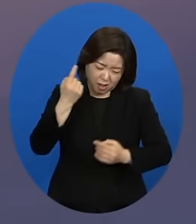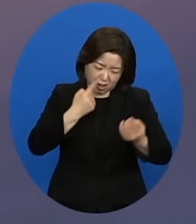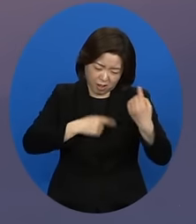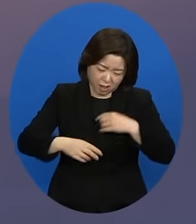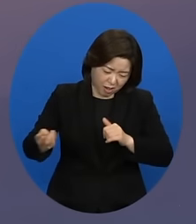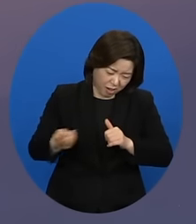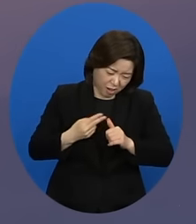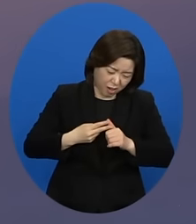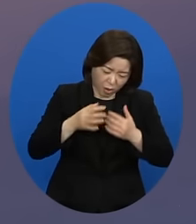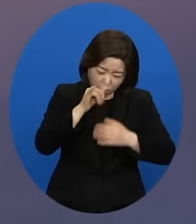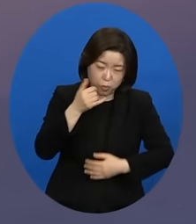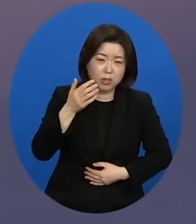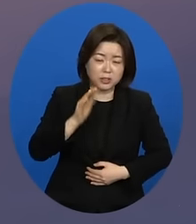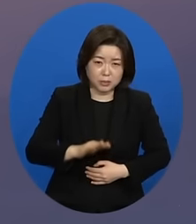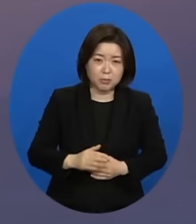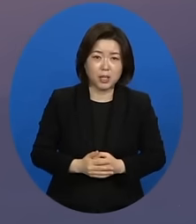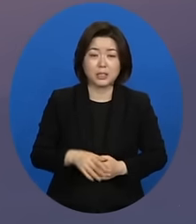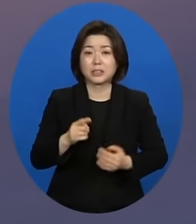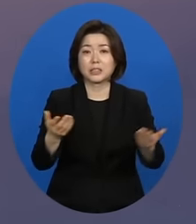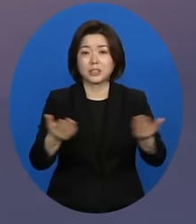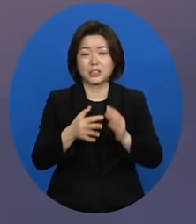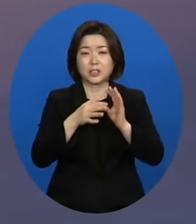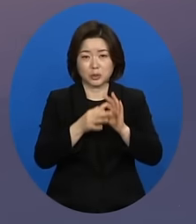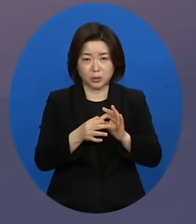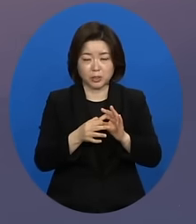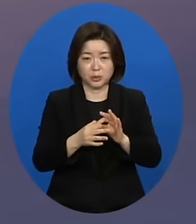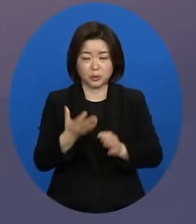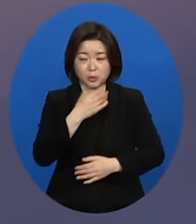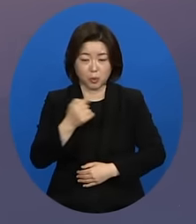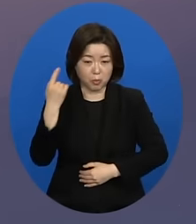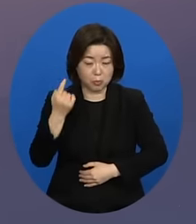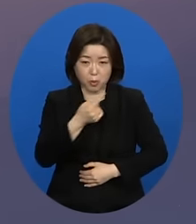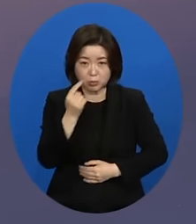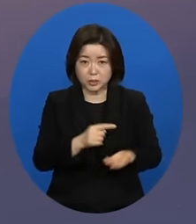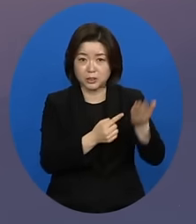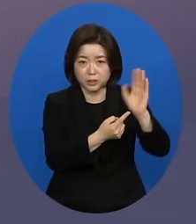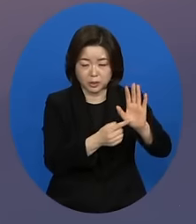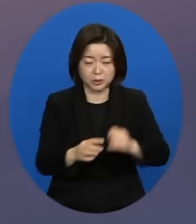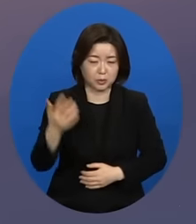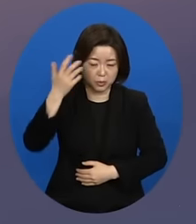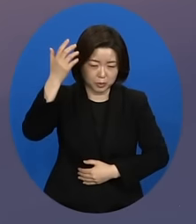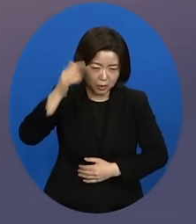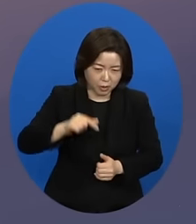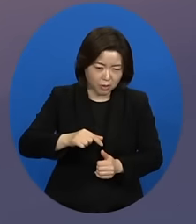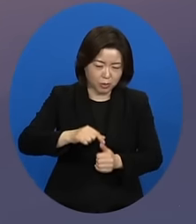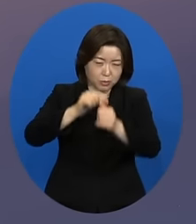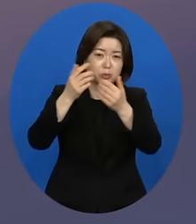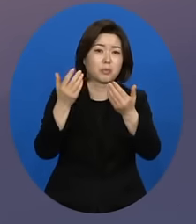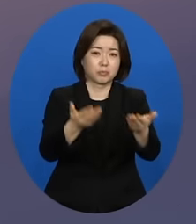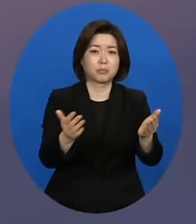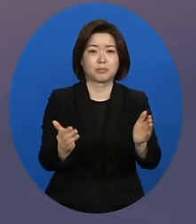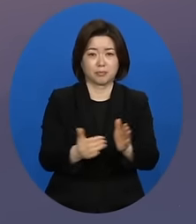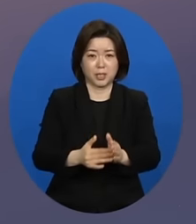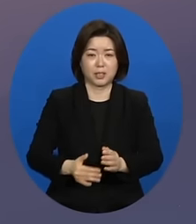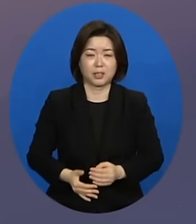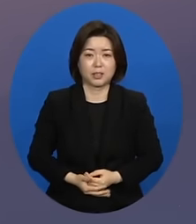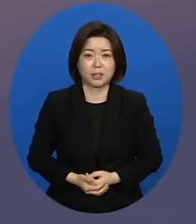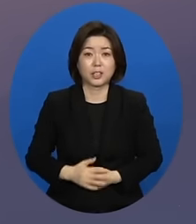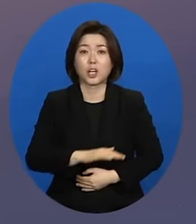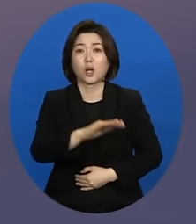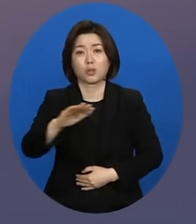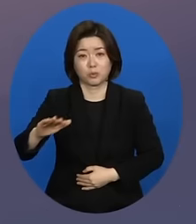통해서도 예수님은 복음을 증거하셨고 영혼을 살려주셨습니다.